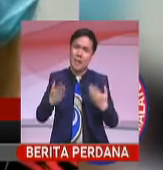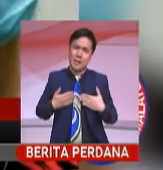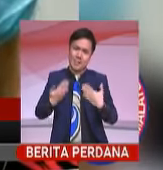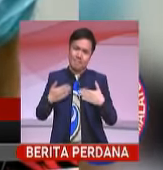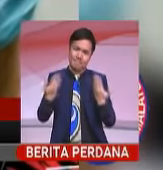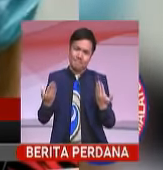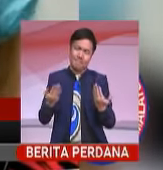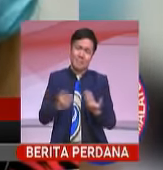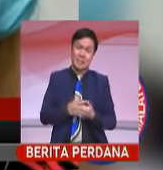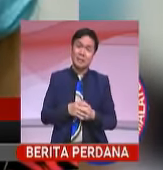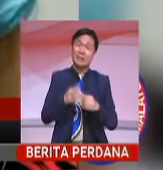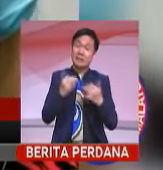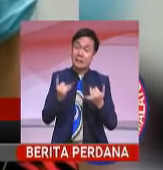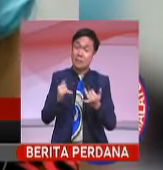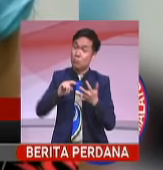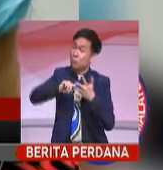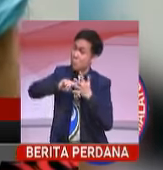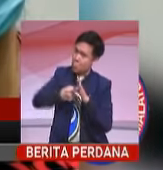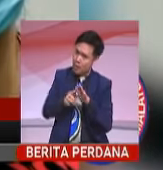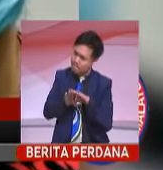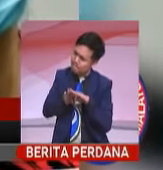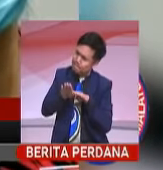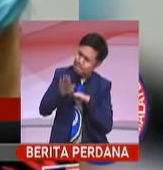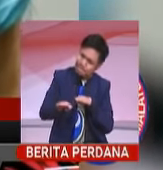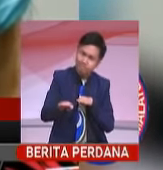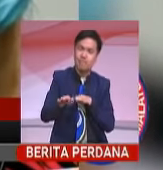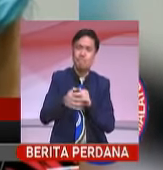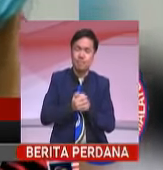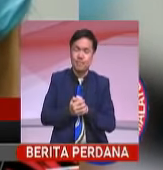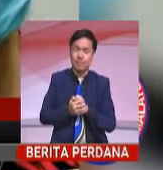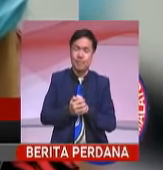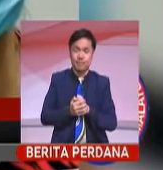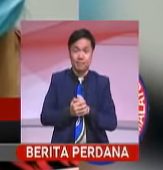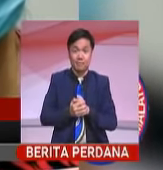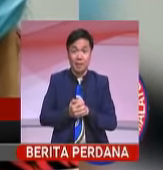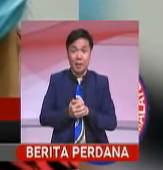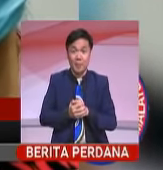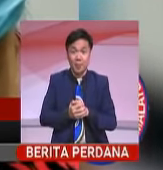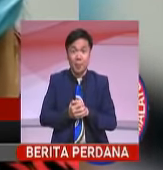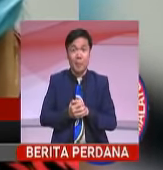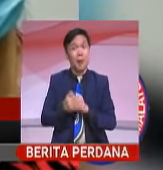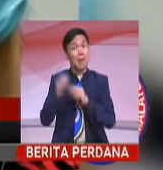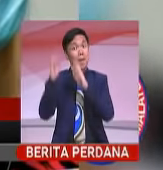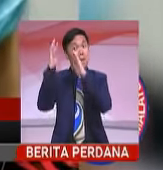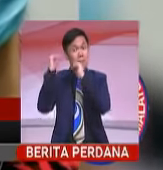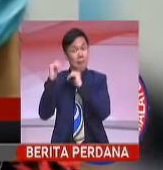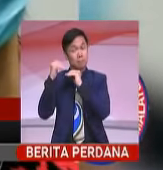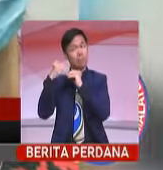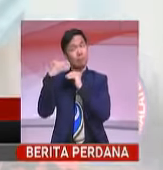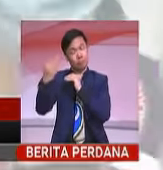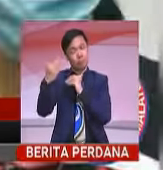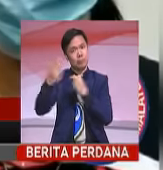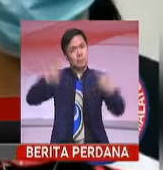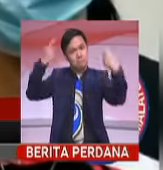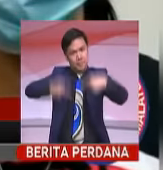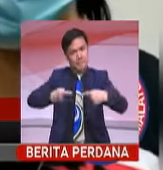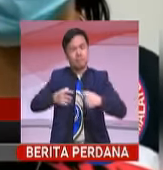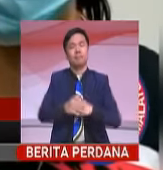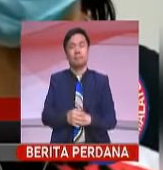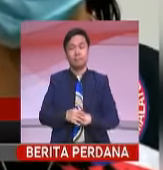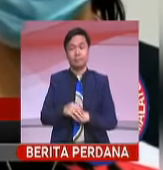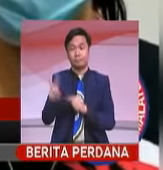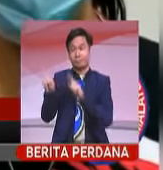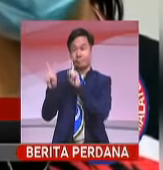inilah permulaan bagi kami saja. We still looking forward for next tournament. Saya